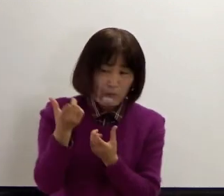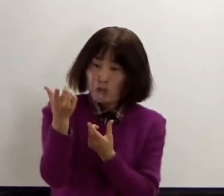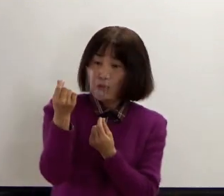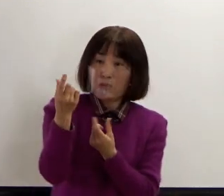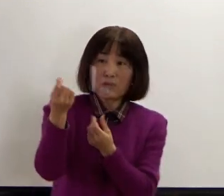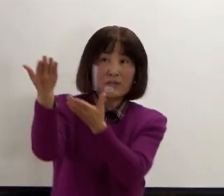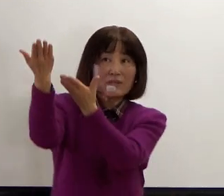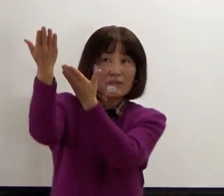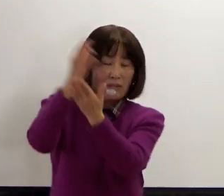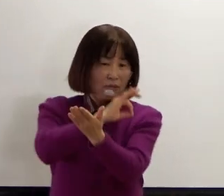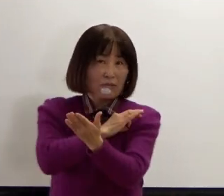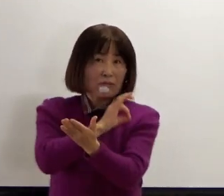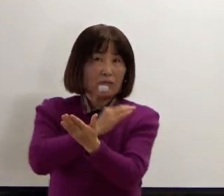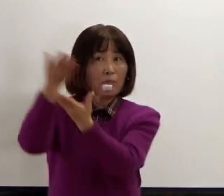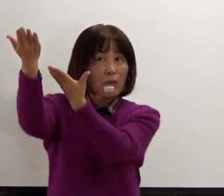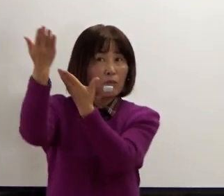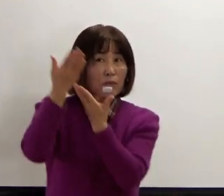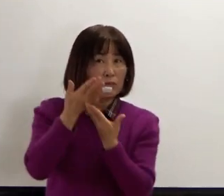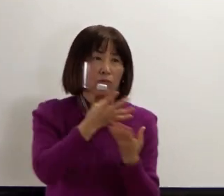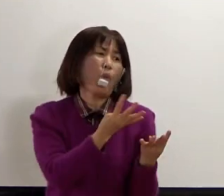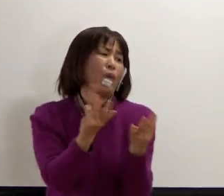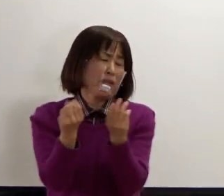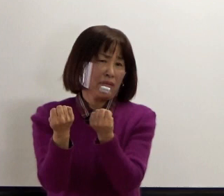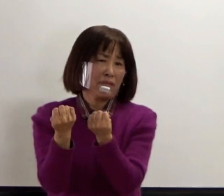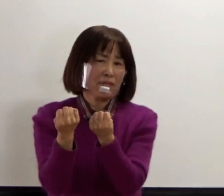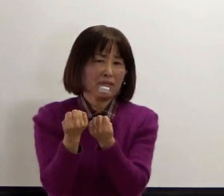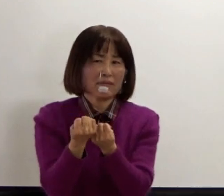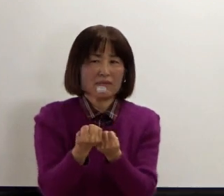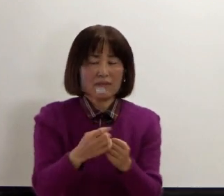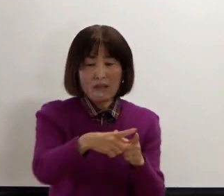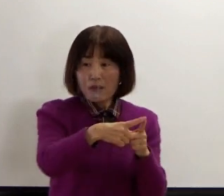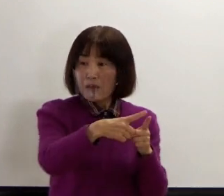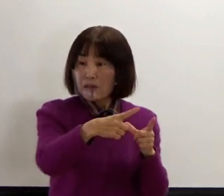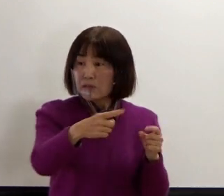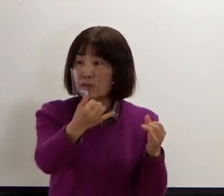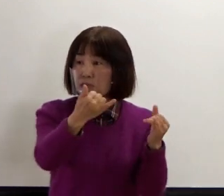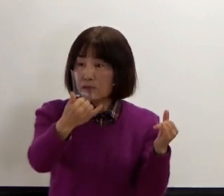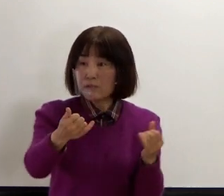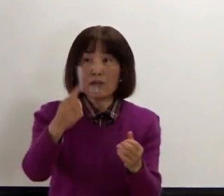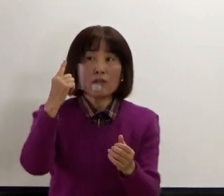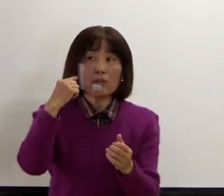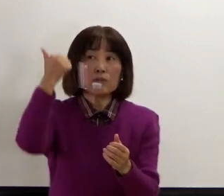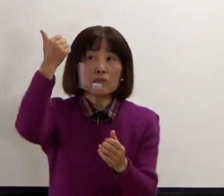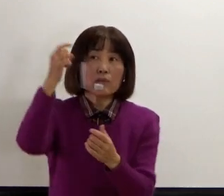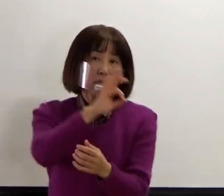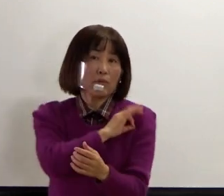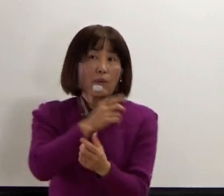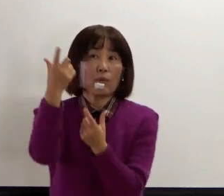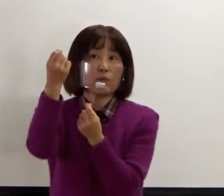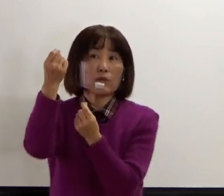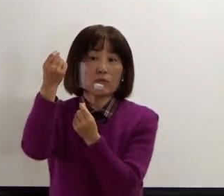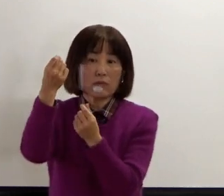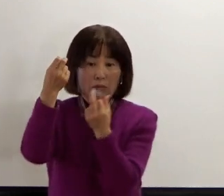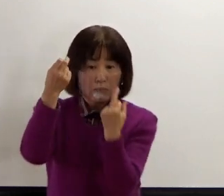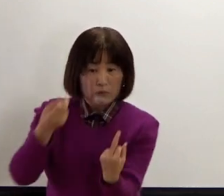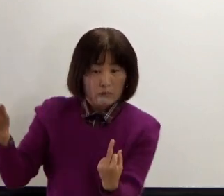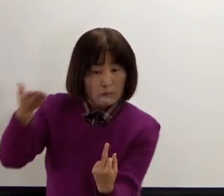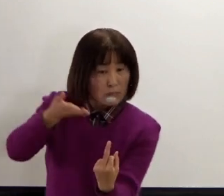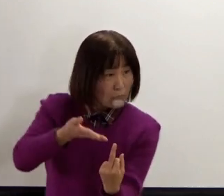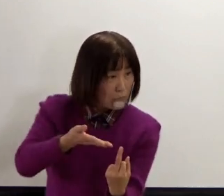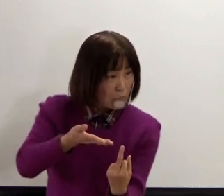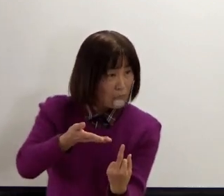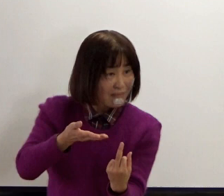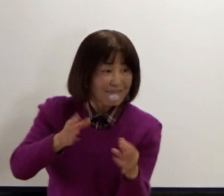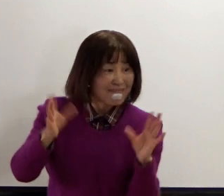本人はその父の名を子供につけるということはまあまあしないですけど、イスラエルでは割と普通に